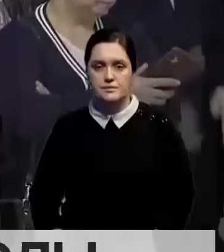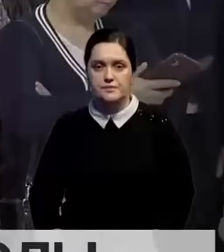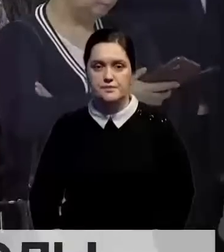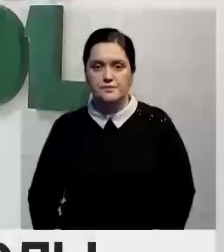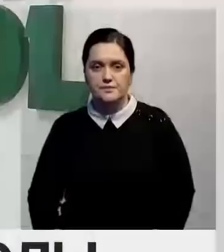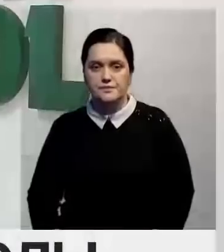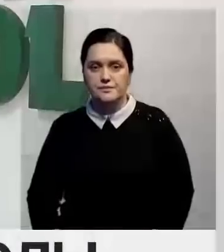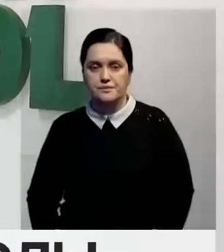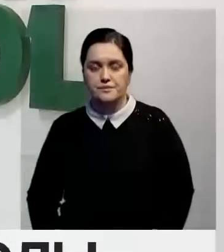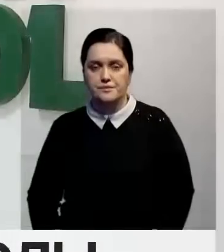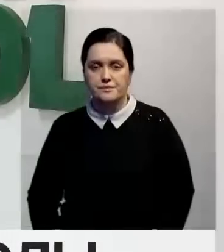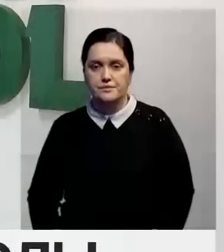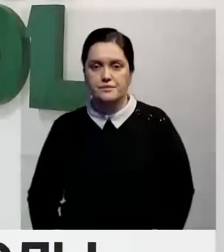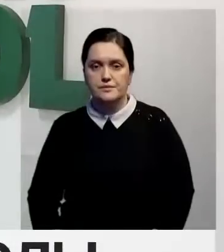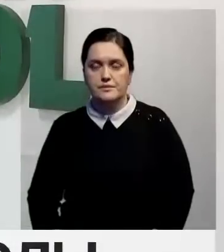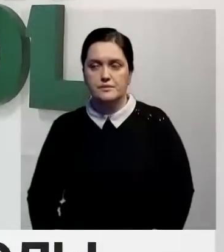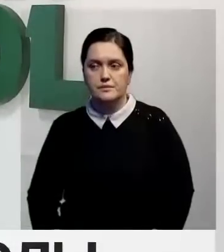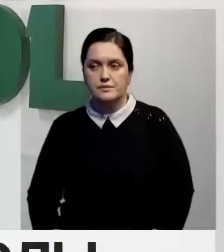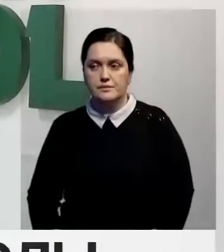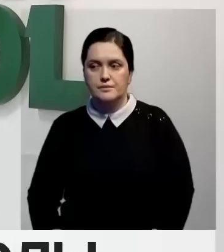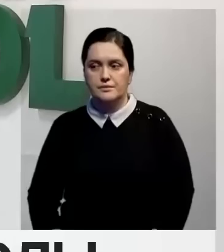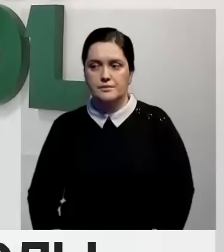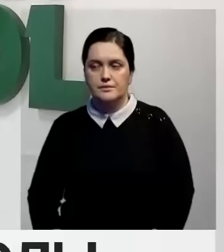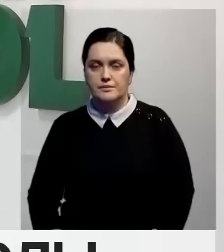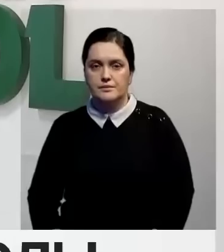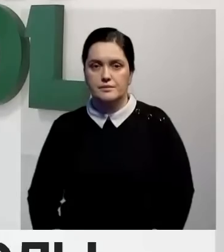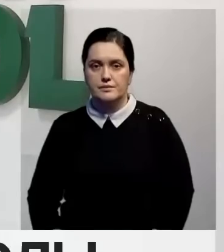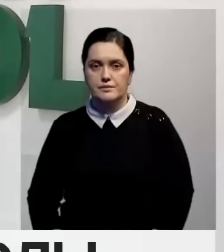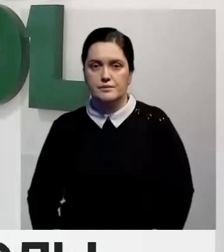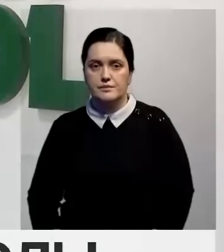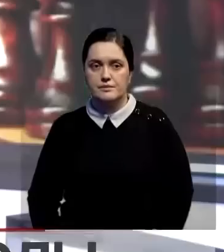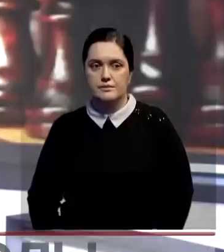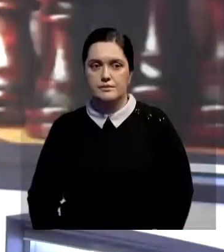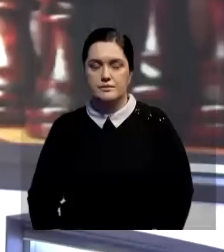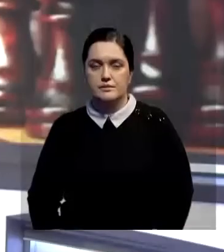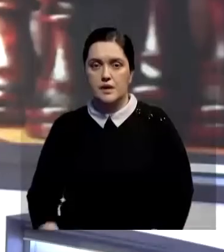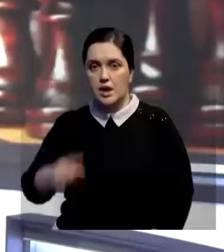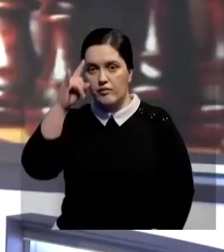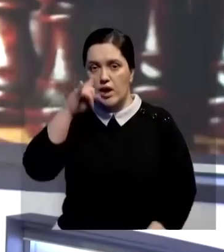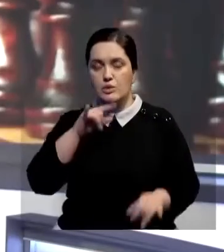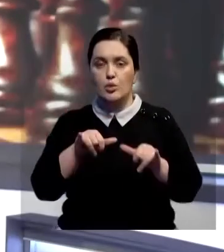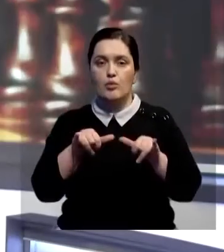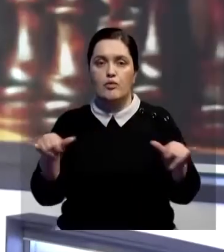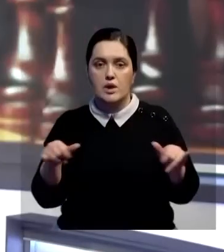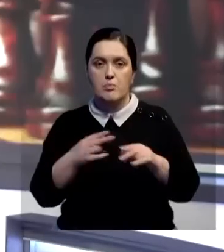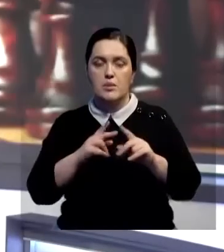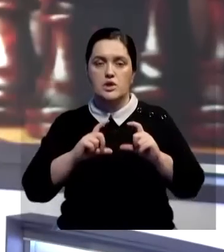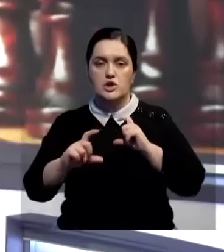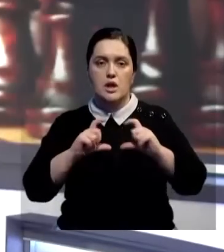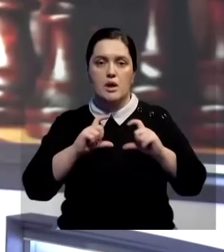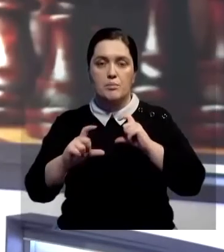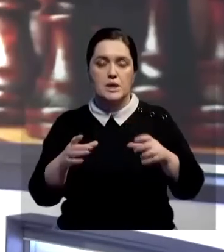Махмутов, Эльдар Аюпов, Хабар 24, Западно-Казахстанская область. В Казахстане увеличат количество